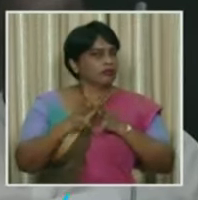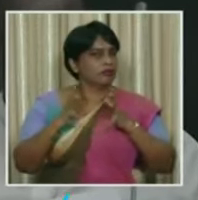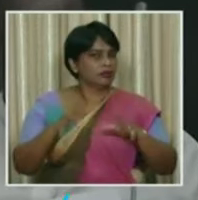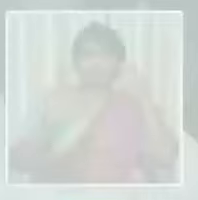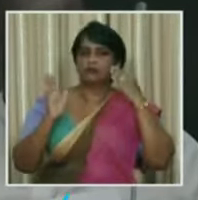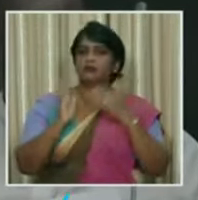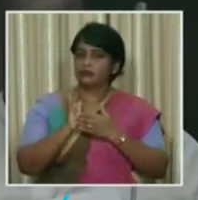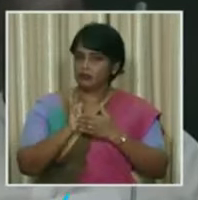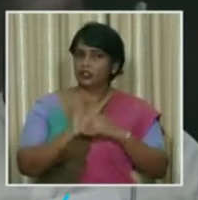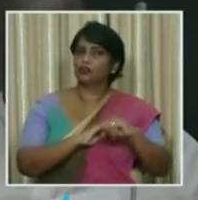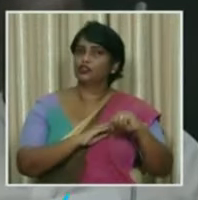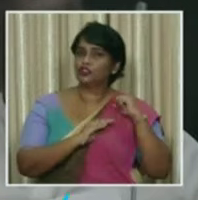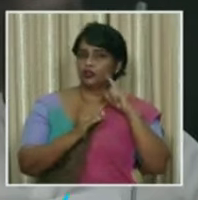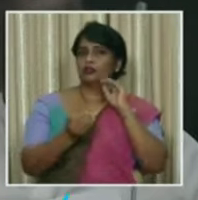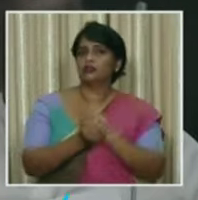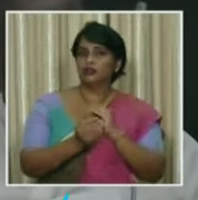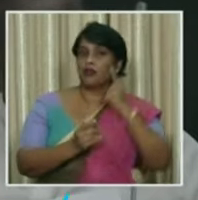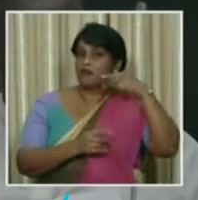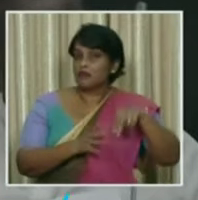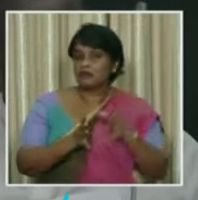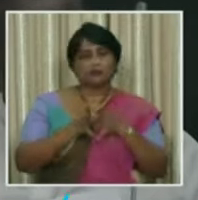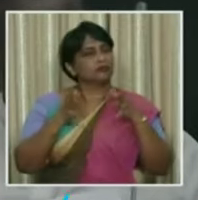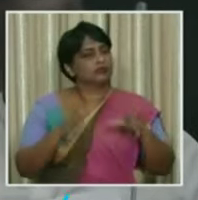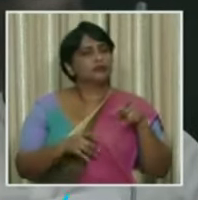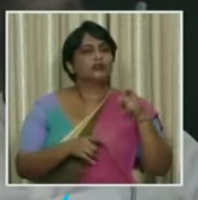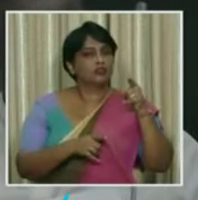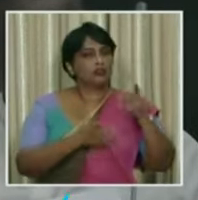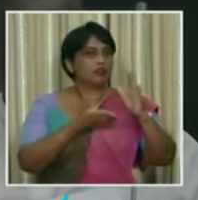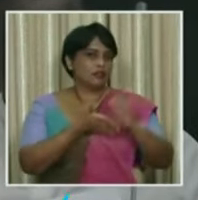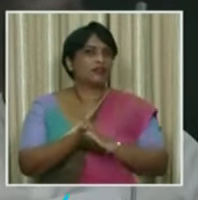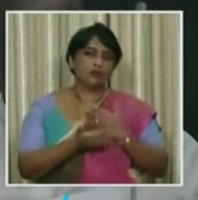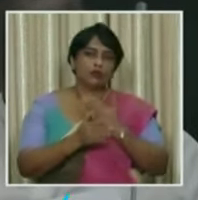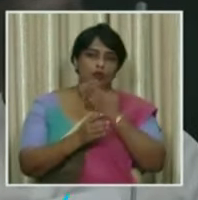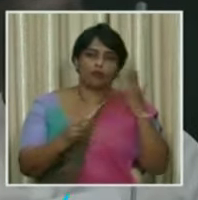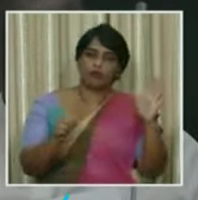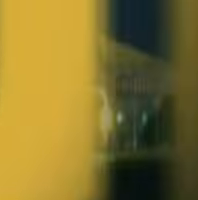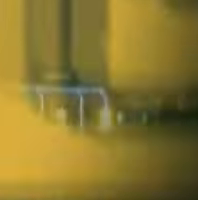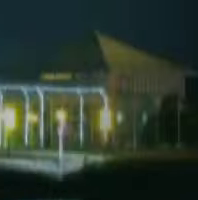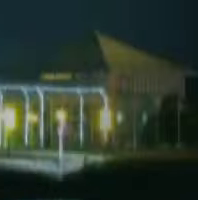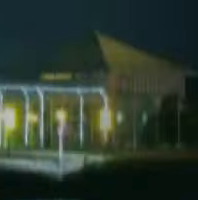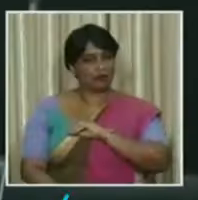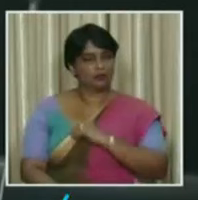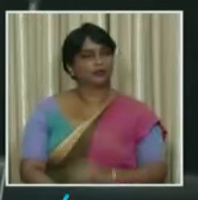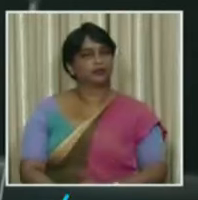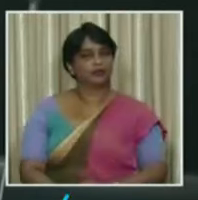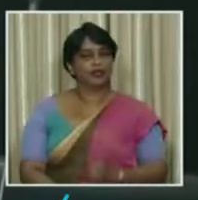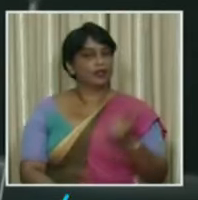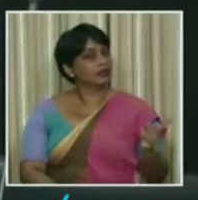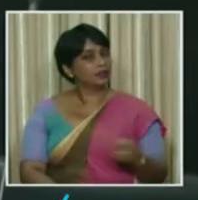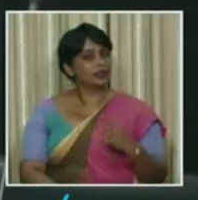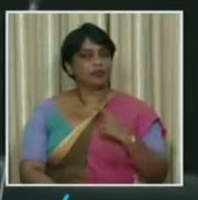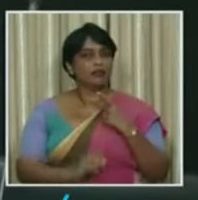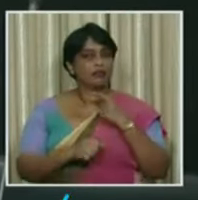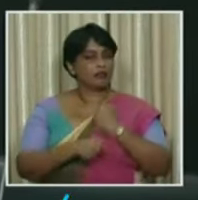මේ පද්ධතියේ ශක්තිය ආරක්ෂා කරන්න විශ්වසනීයත්වය ගොඩනගන්න ඔබතුමාලත් උදව් කරන්න අපිත් පුළුවන් උපරිමෙන් කැපවලා ඉවරින් කටයුතු කරනවා දවසකට